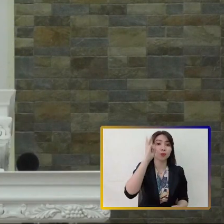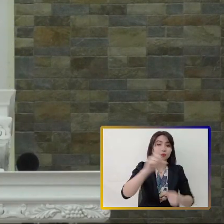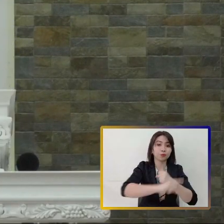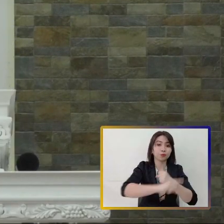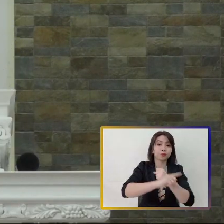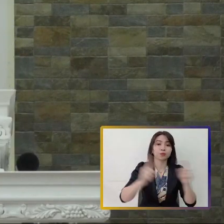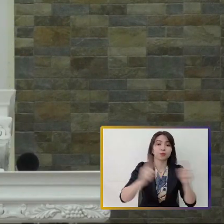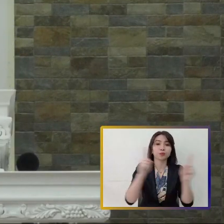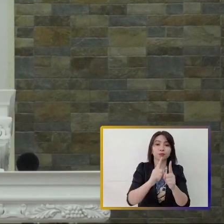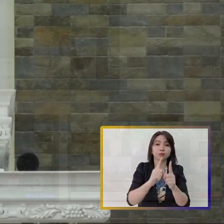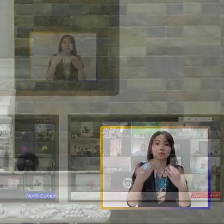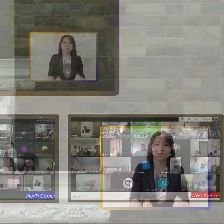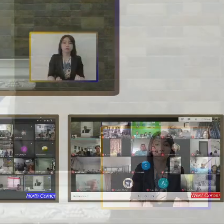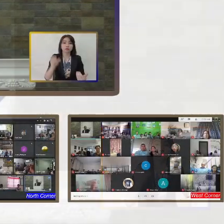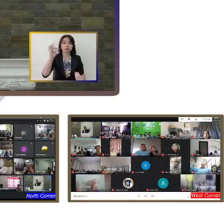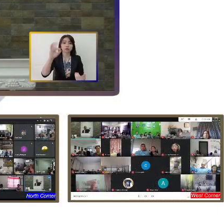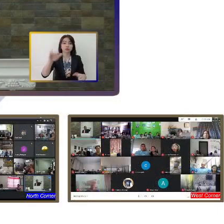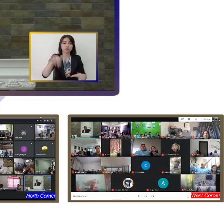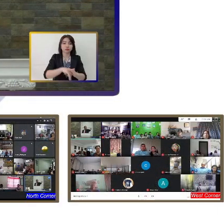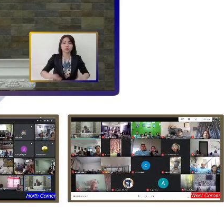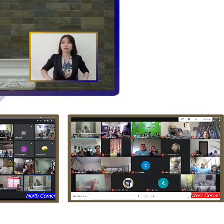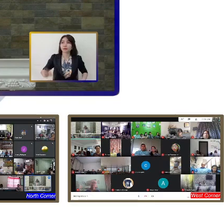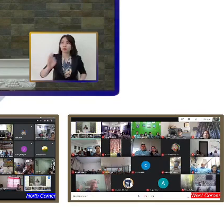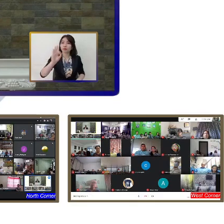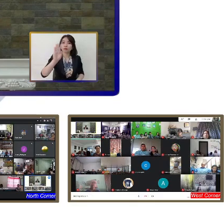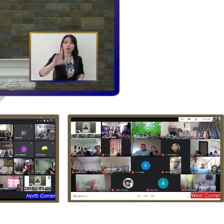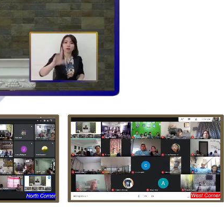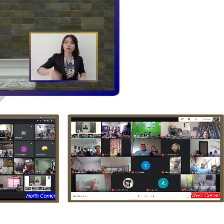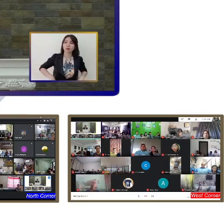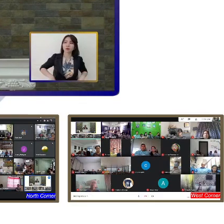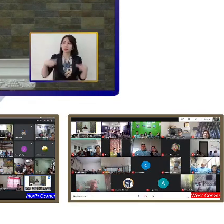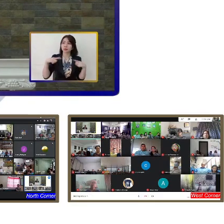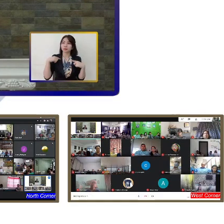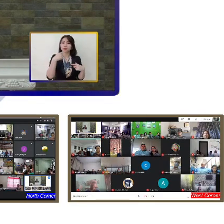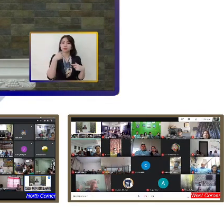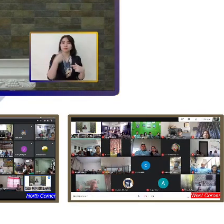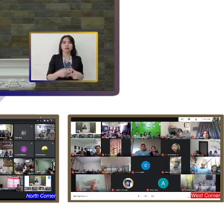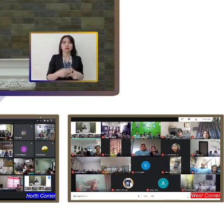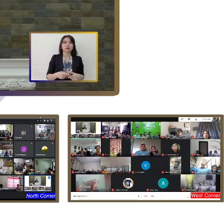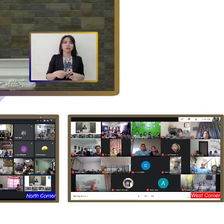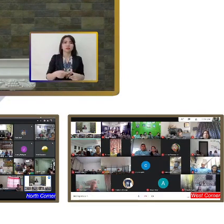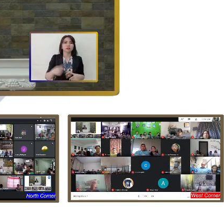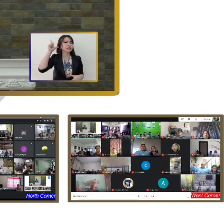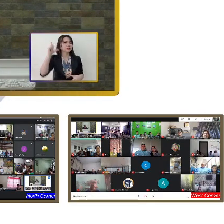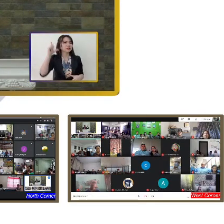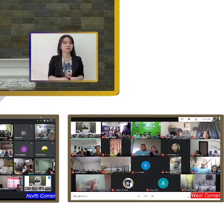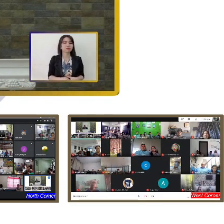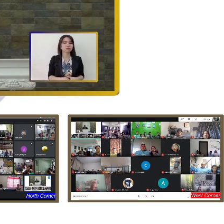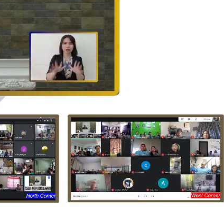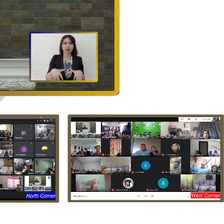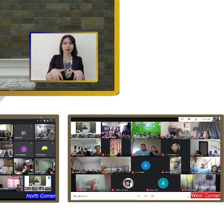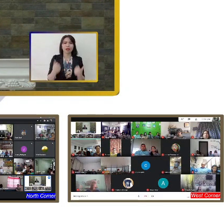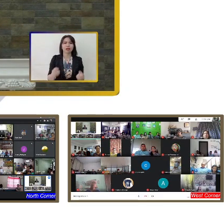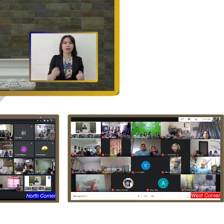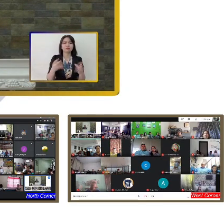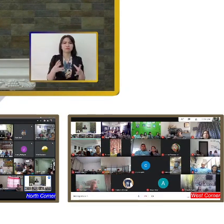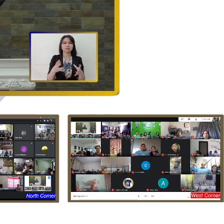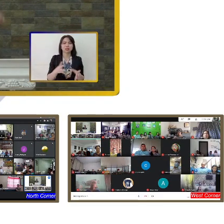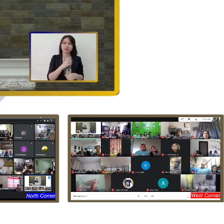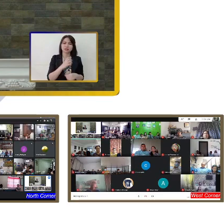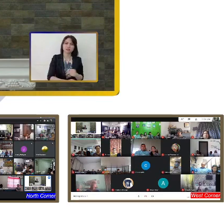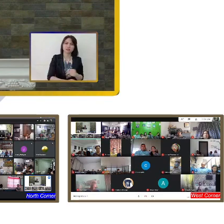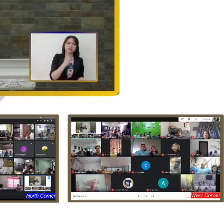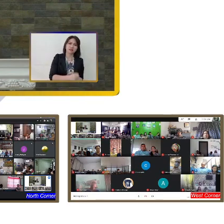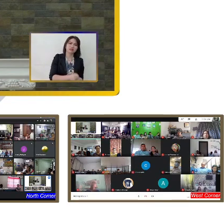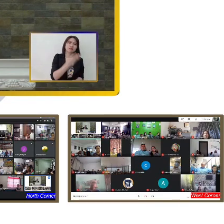Meet, or FB Live ang nakikinig sa akin ngayon? Ilang taon na kayong malungkot dahil sa kaiisip nyo sa inyong